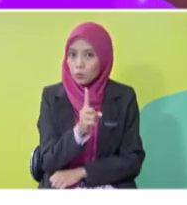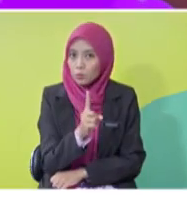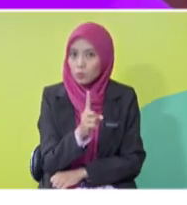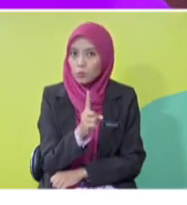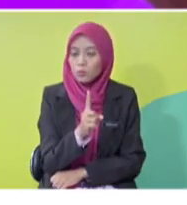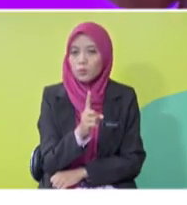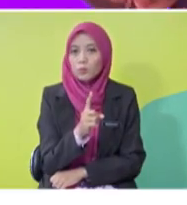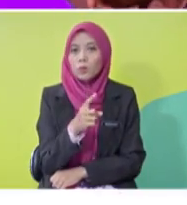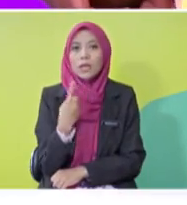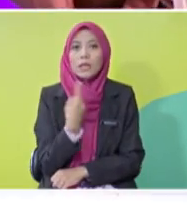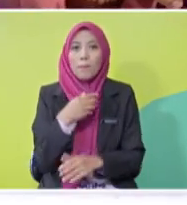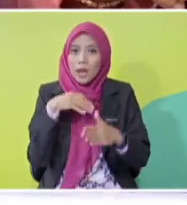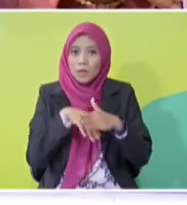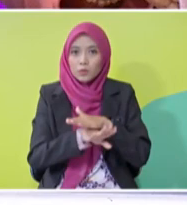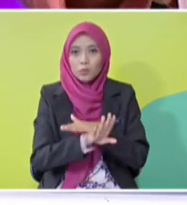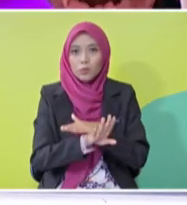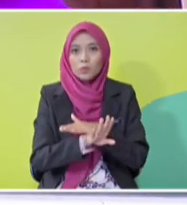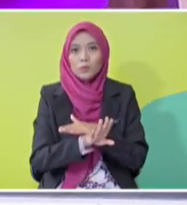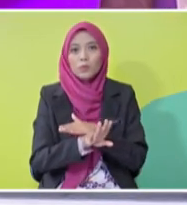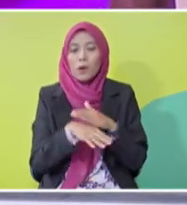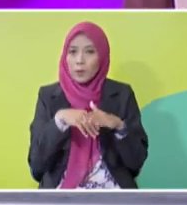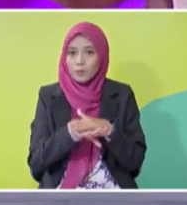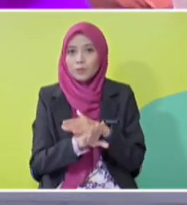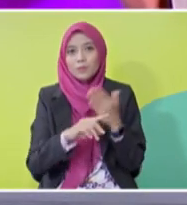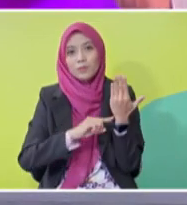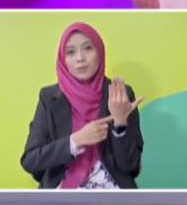Oh gitu masuk kembali nanti jatuh